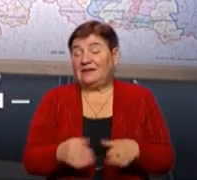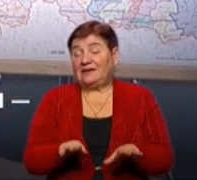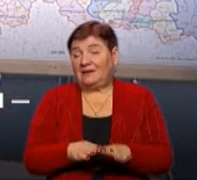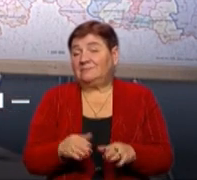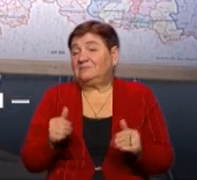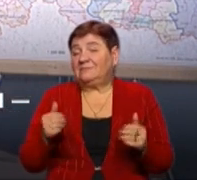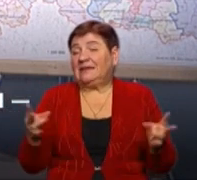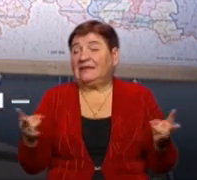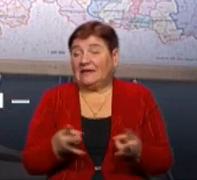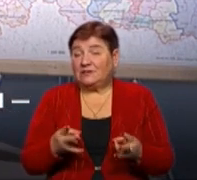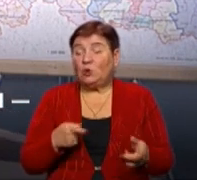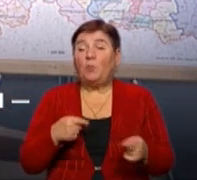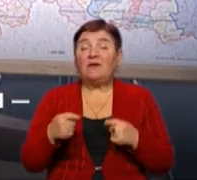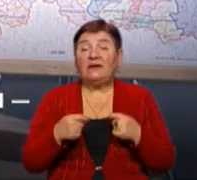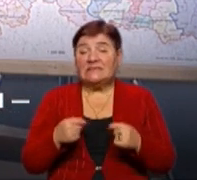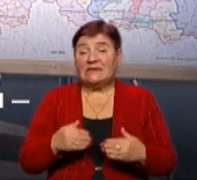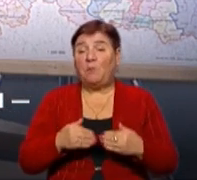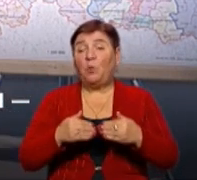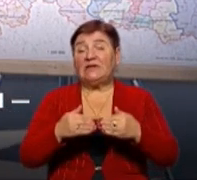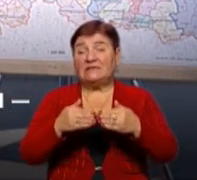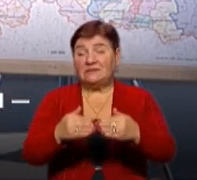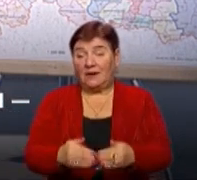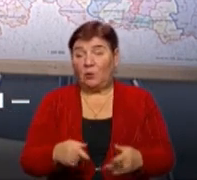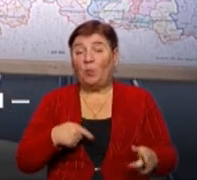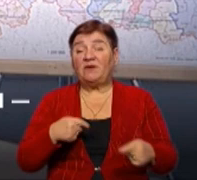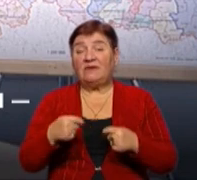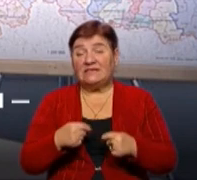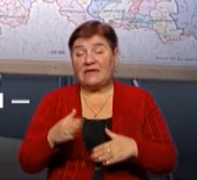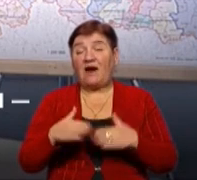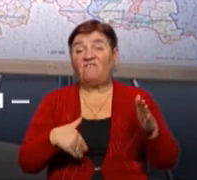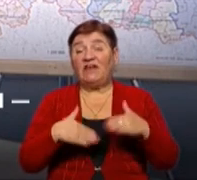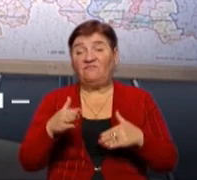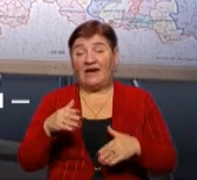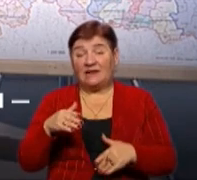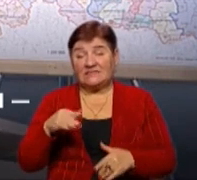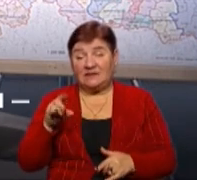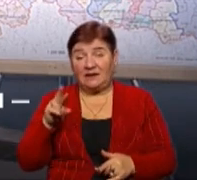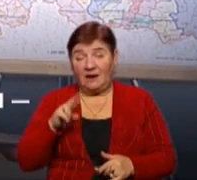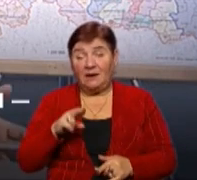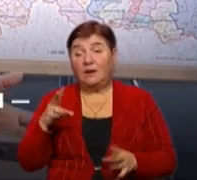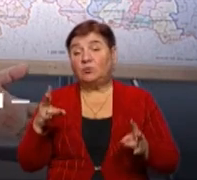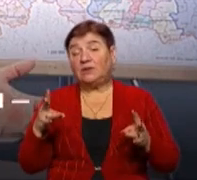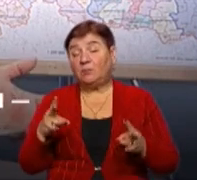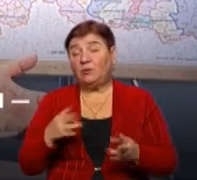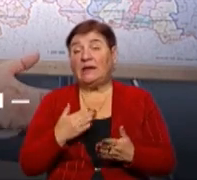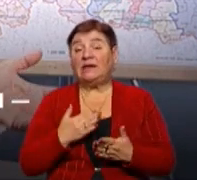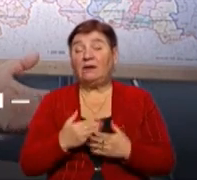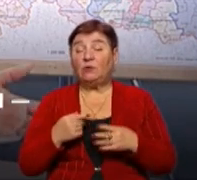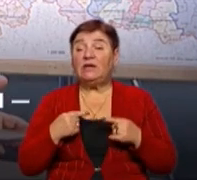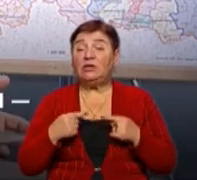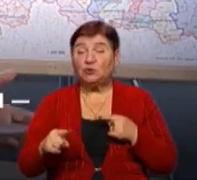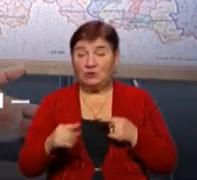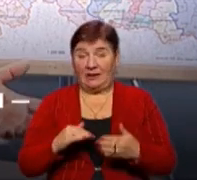належним, тому що управлінський потенціал і управлінська кваліфікація, вона потребує явно